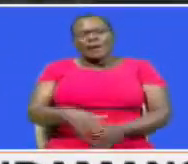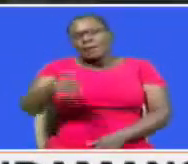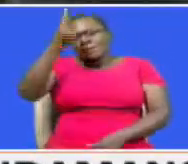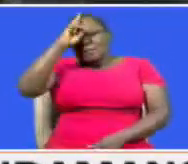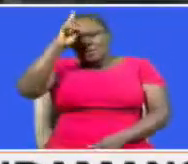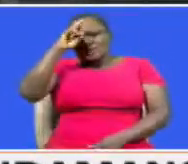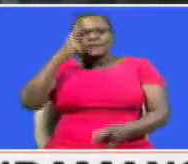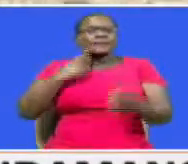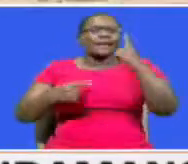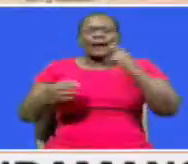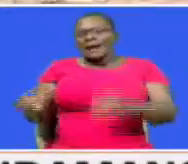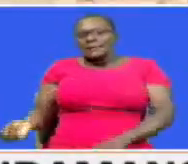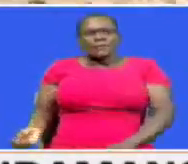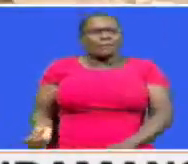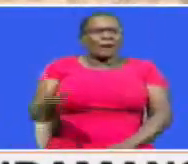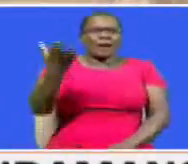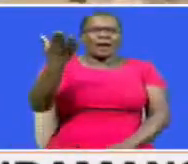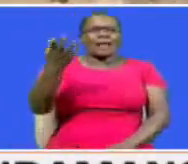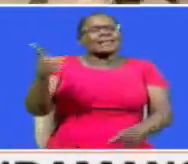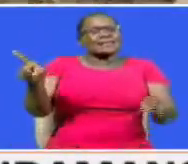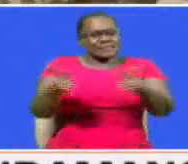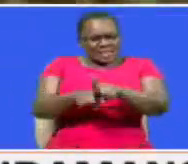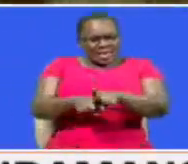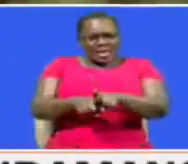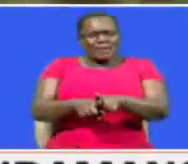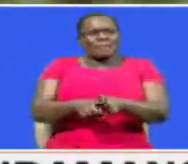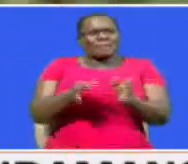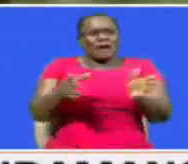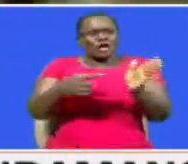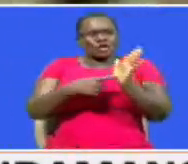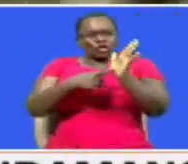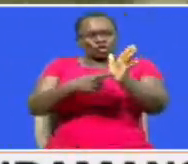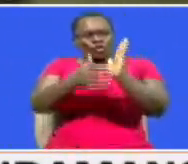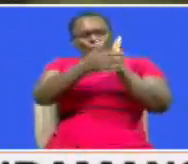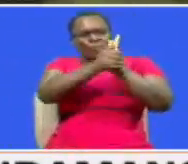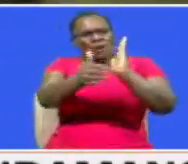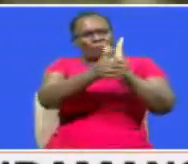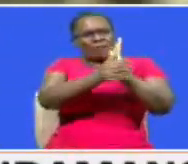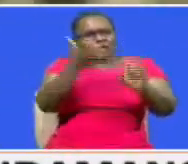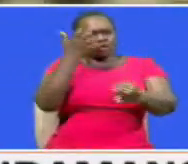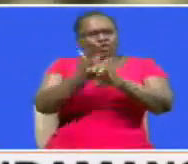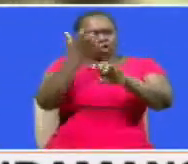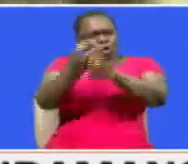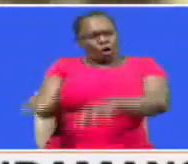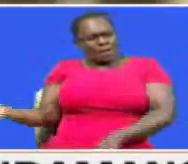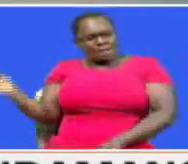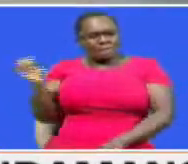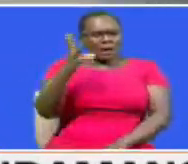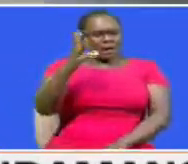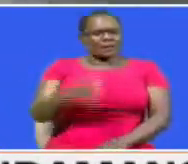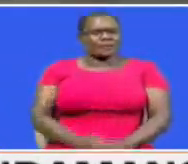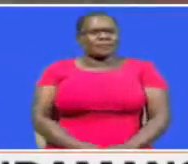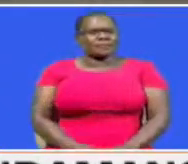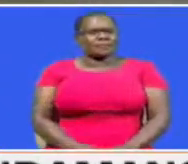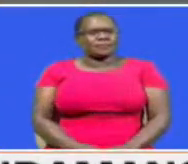Polisi waliwarushia waandamanaji vitoza machozi, nao waandamanaji wakionyesha umahiri wao katika kurusha mawe.